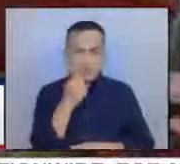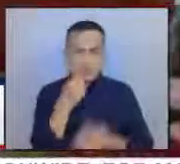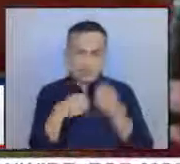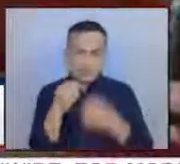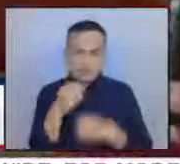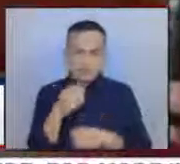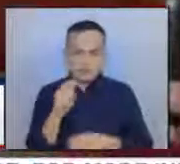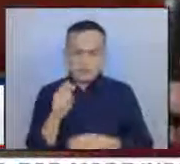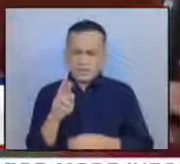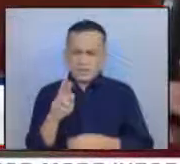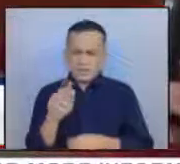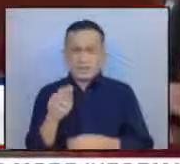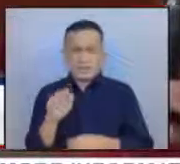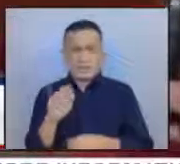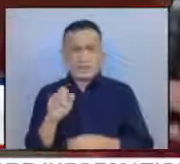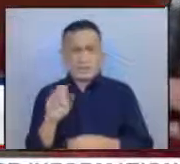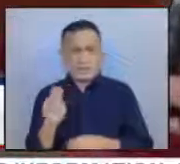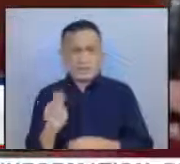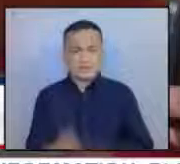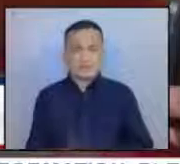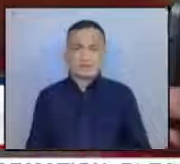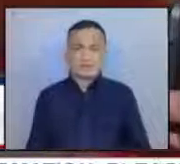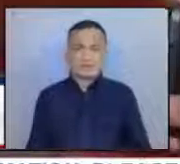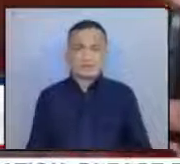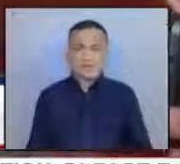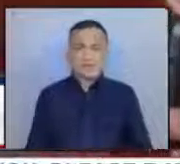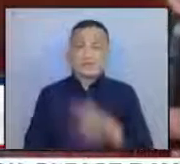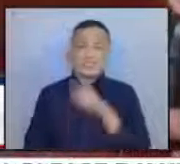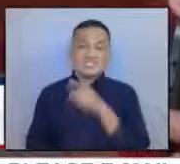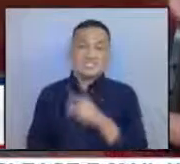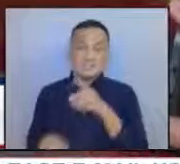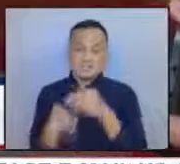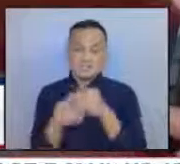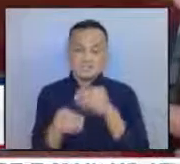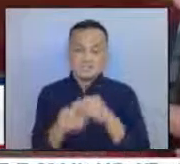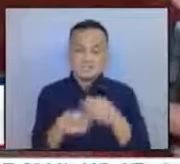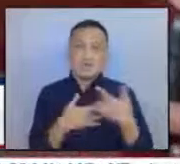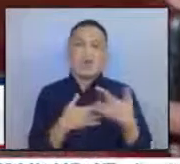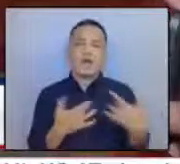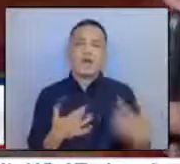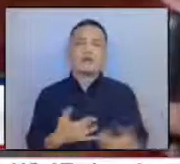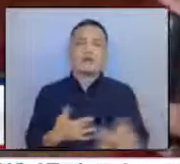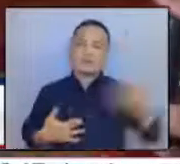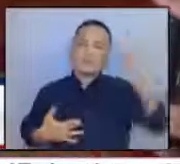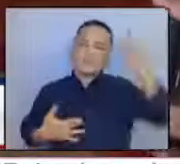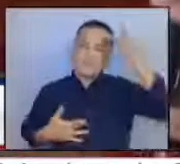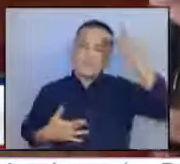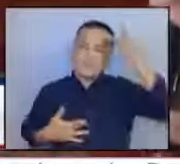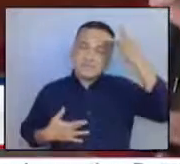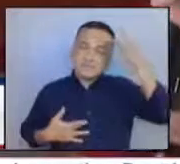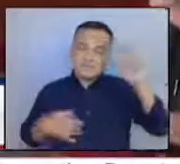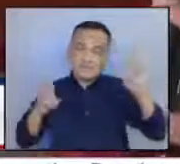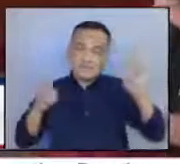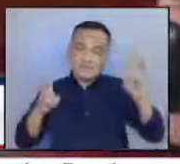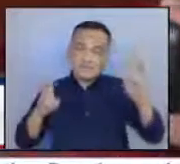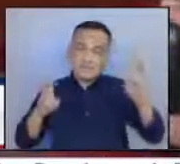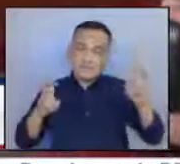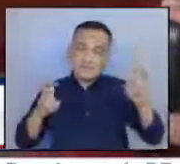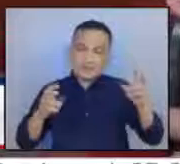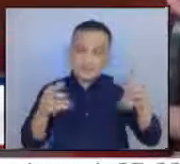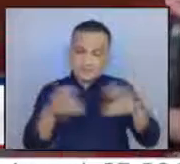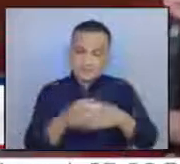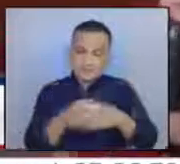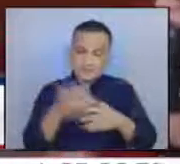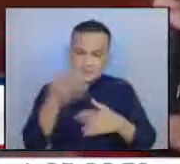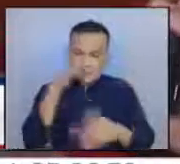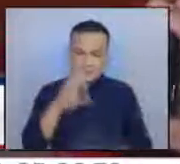fat. They contribute to heart disease, no? Essentially what we call a set of diseases called